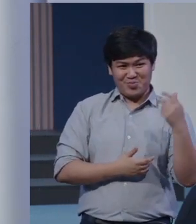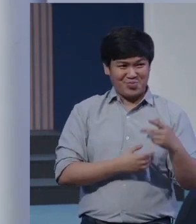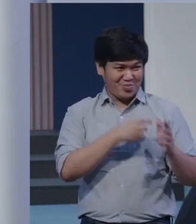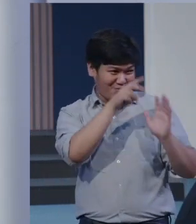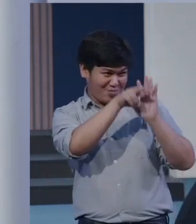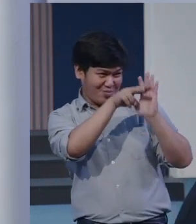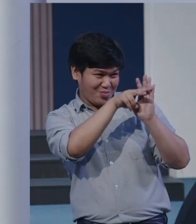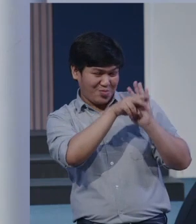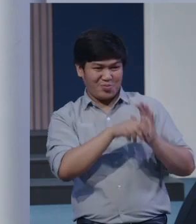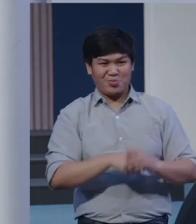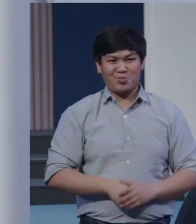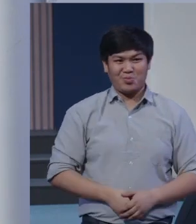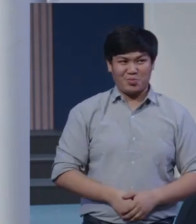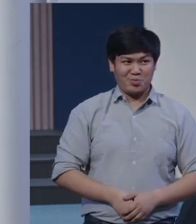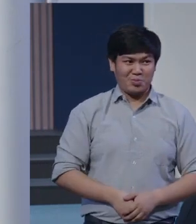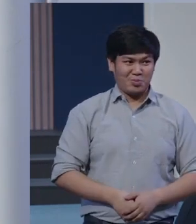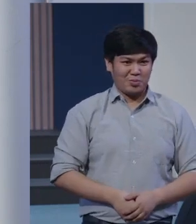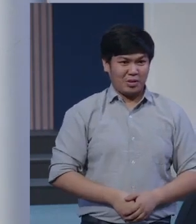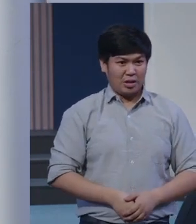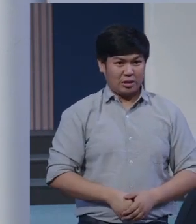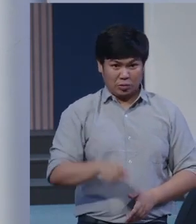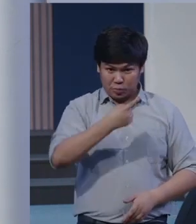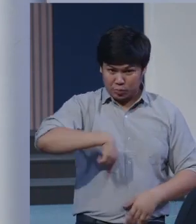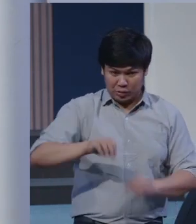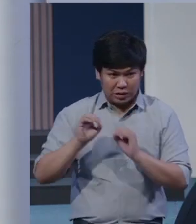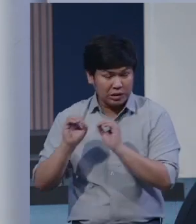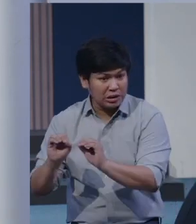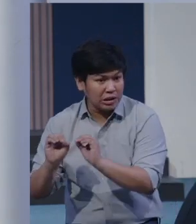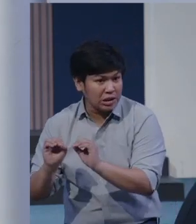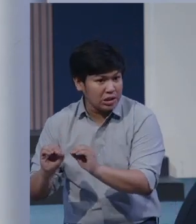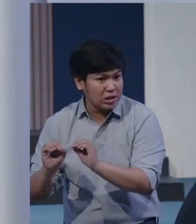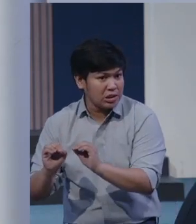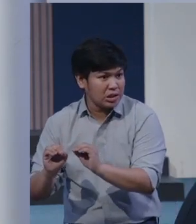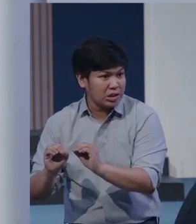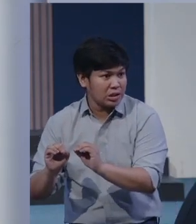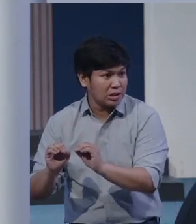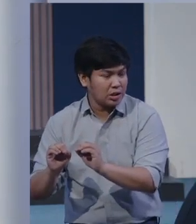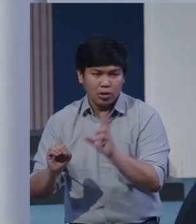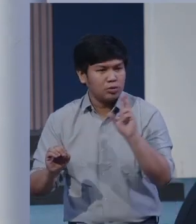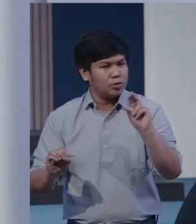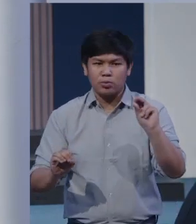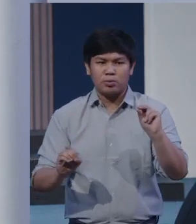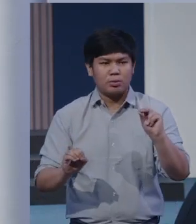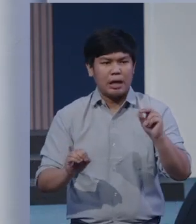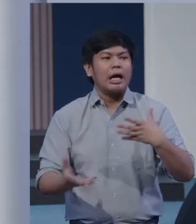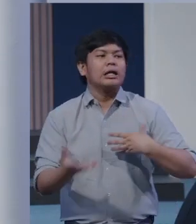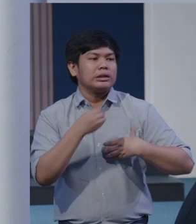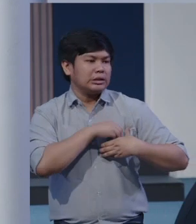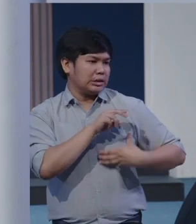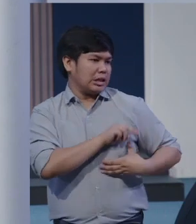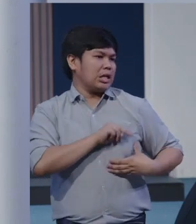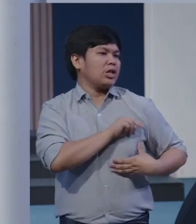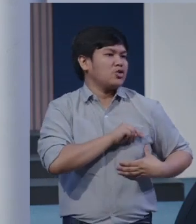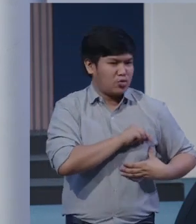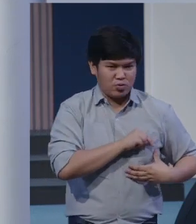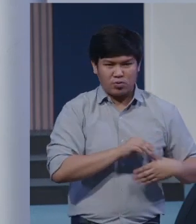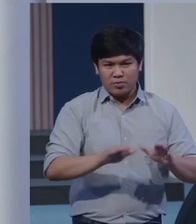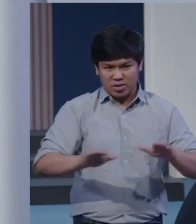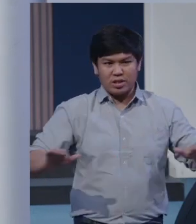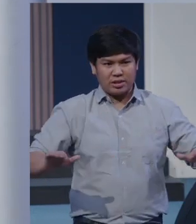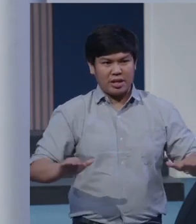tinuturuan ang bata na magsinungaling Actually natural silang natututo magsinungaling